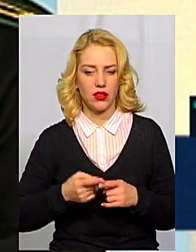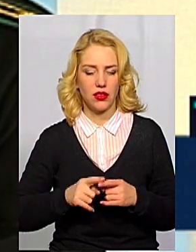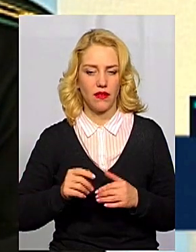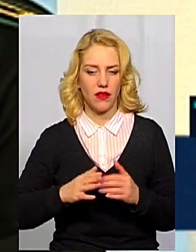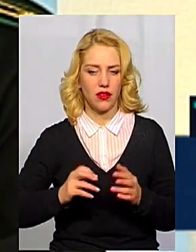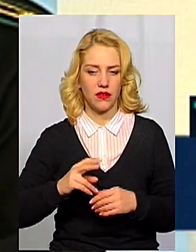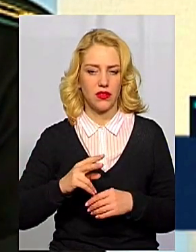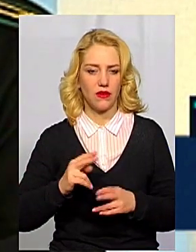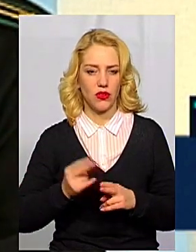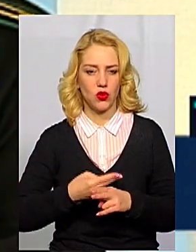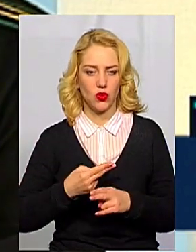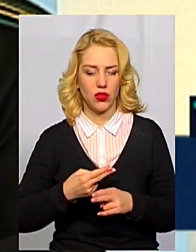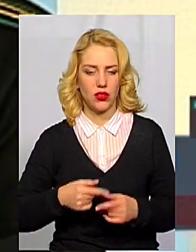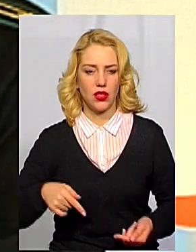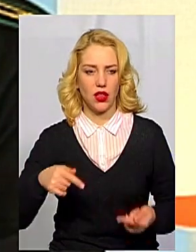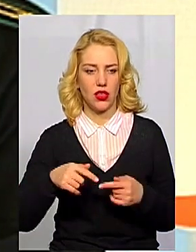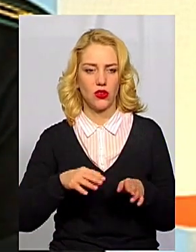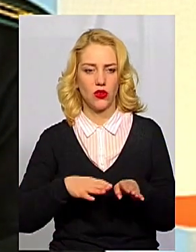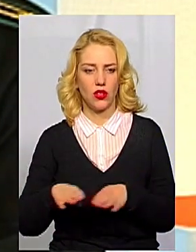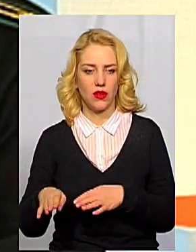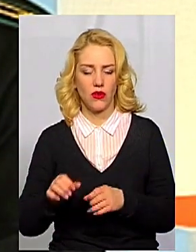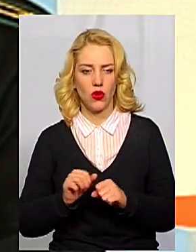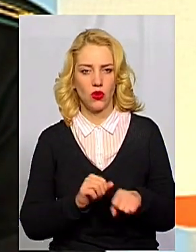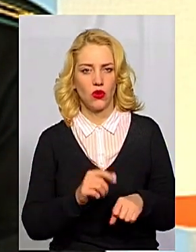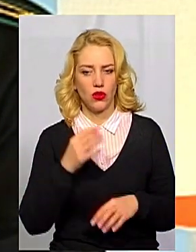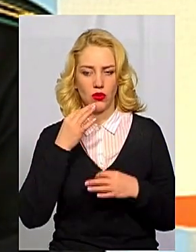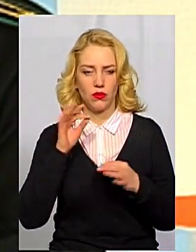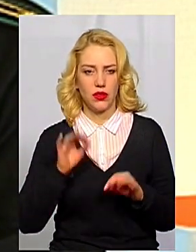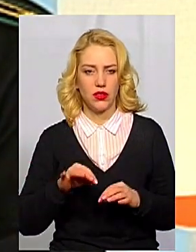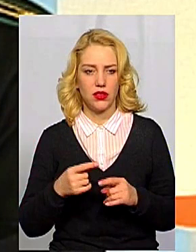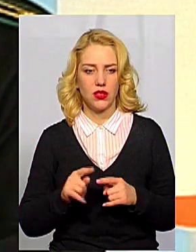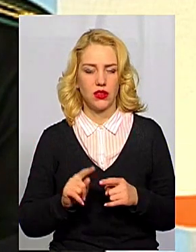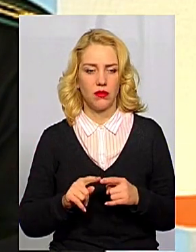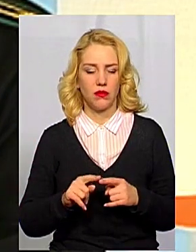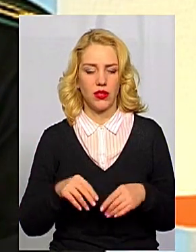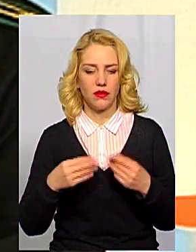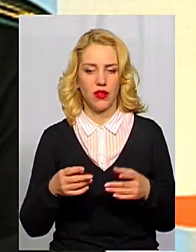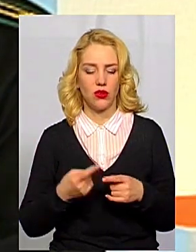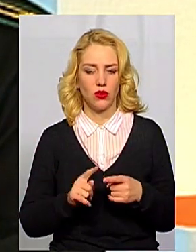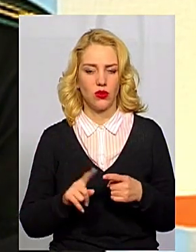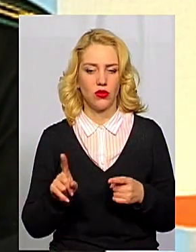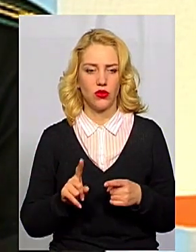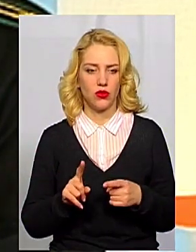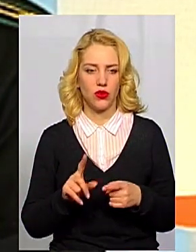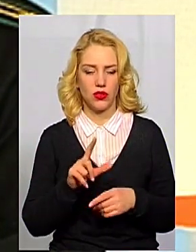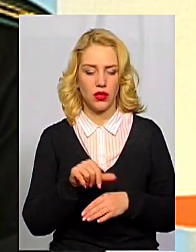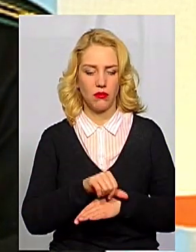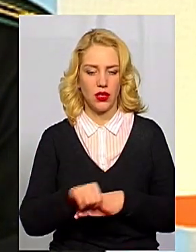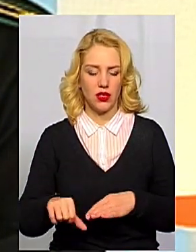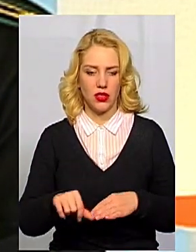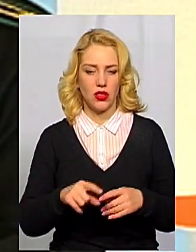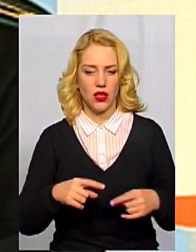фахівців, відсутність належного рівня охорони, обізнаності призводить до того, що виходять за межі